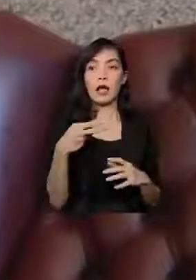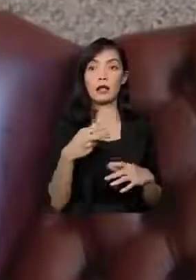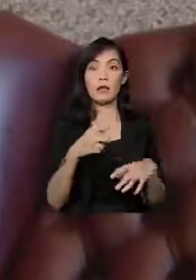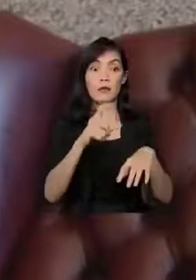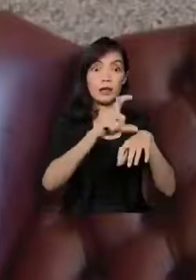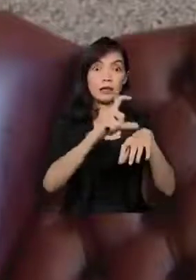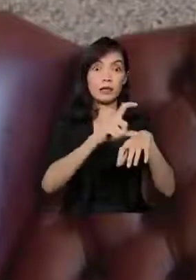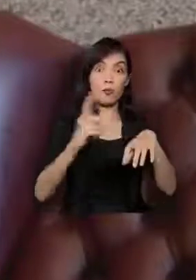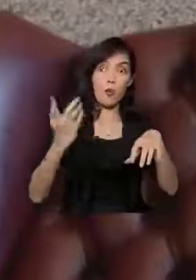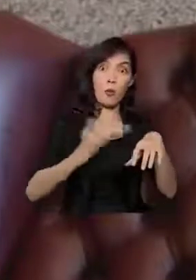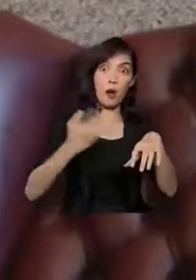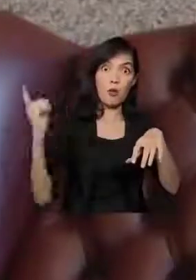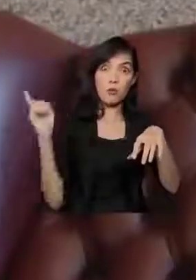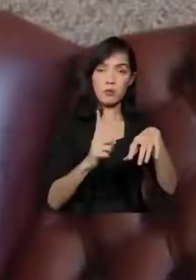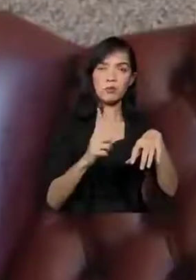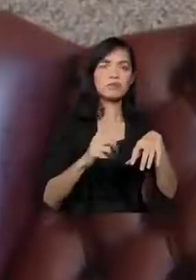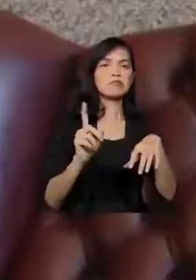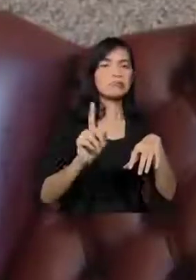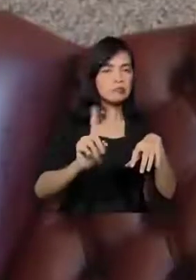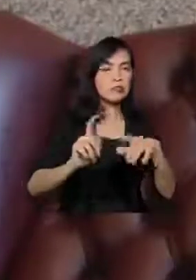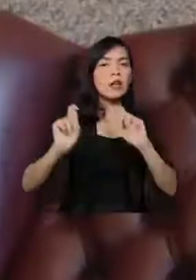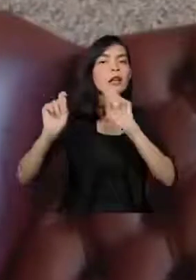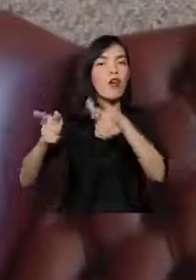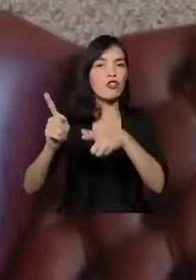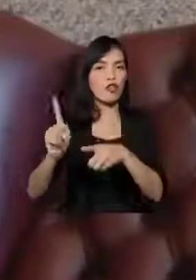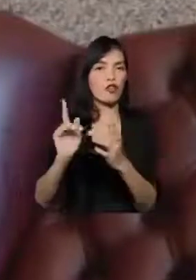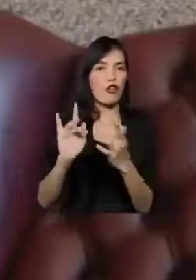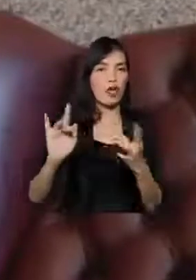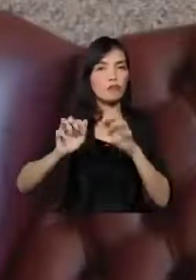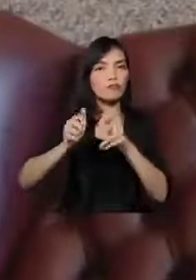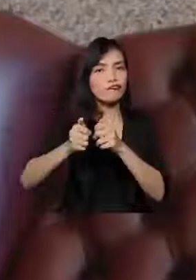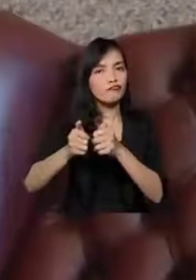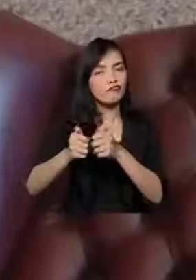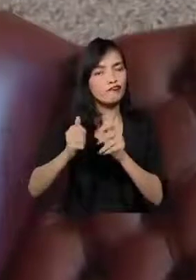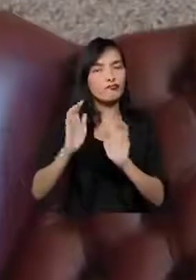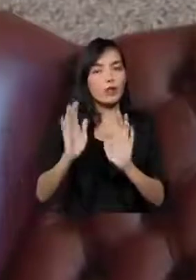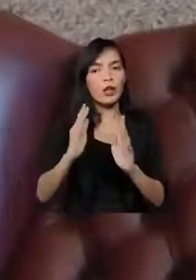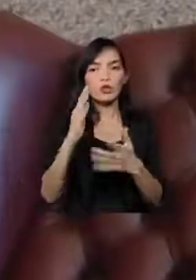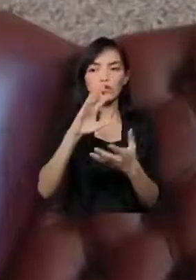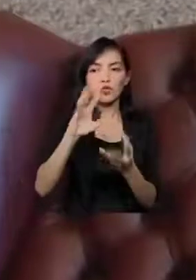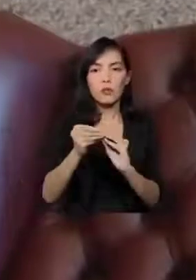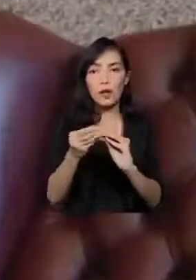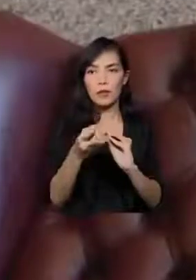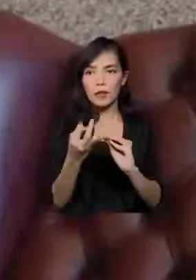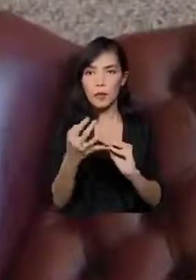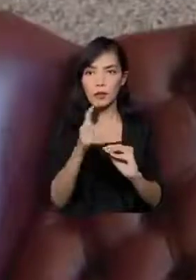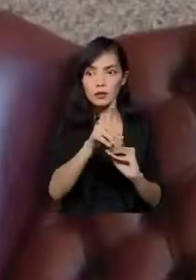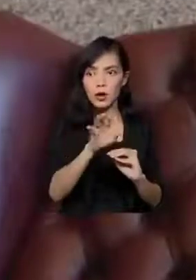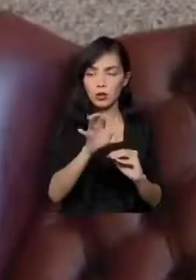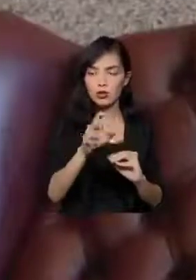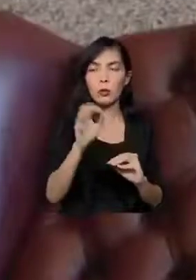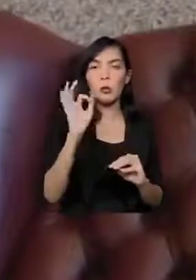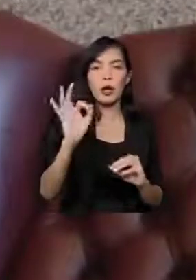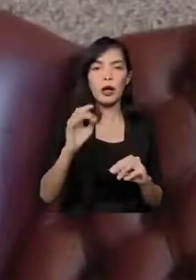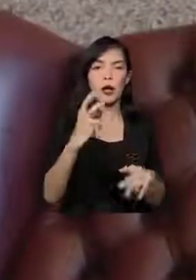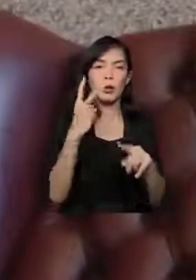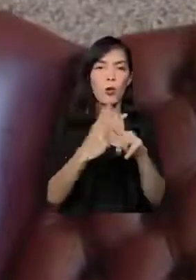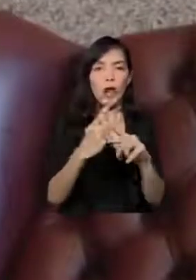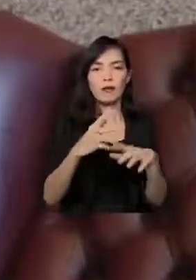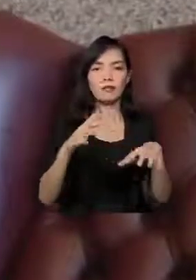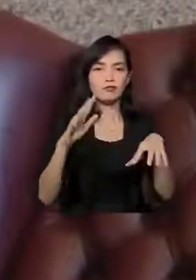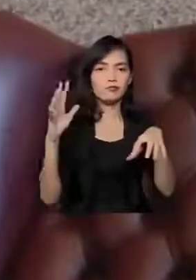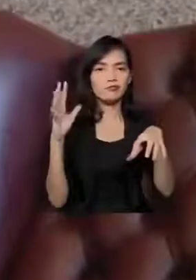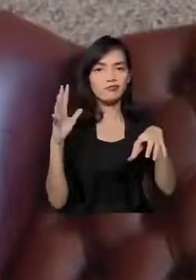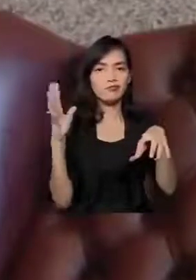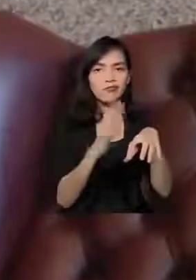memasuki Masjid itu daftar dulu online kemudian jumlahnya berapa ditentukan kalau memang semuanya 100 berarti dua kali lipat